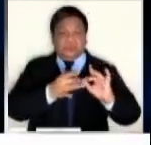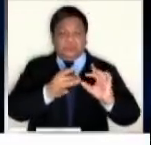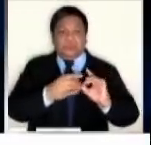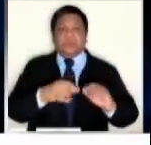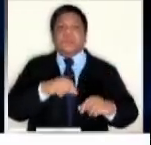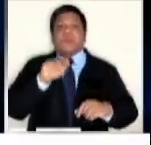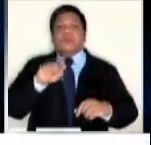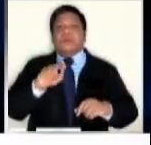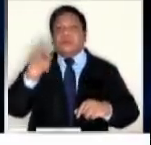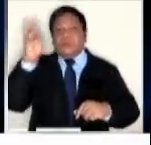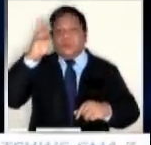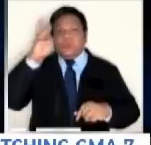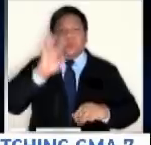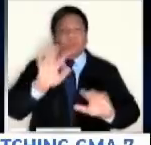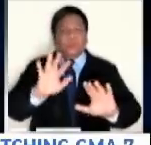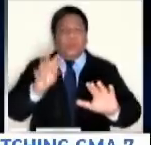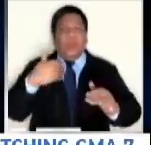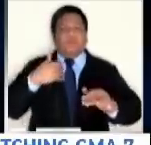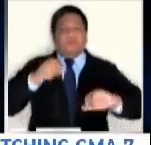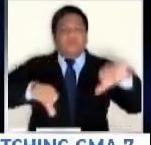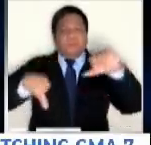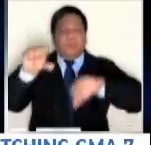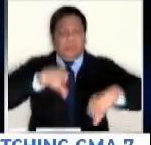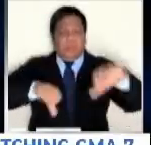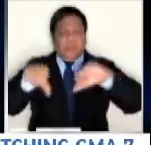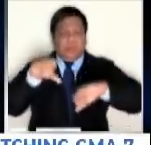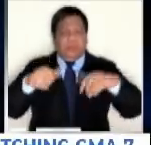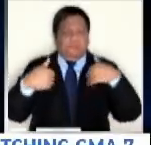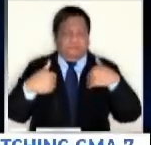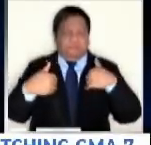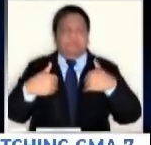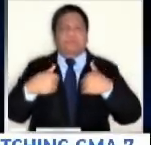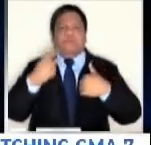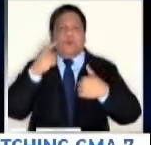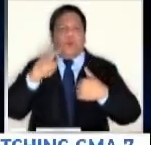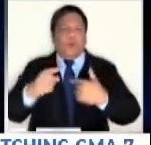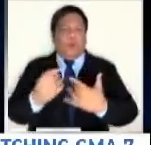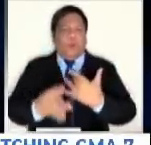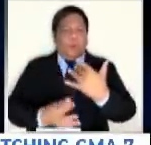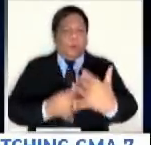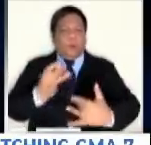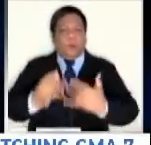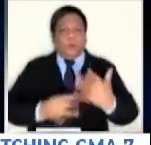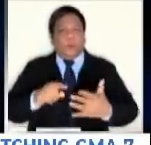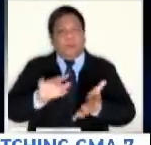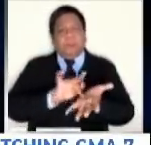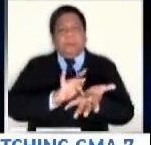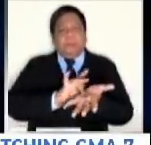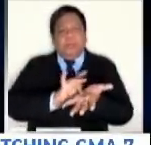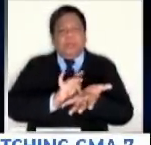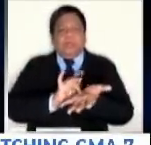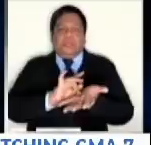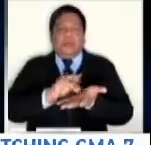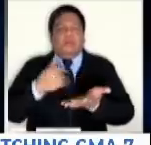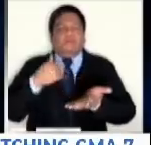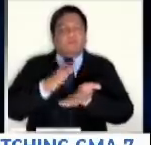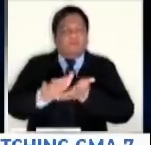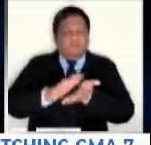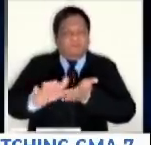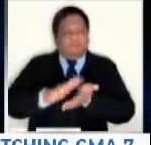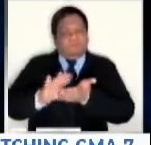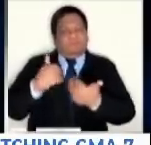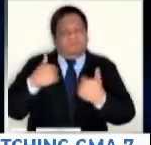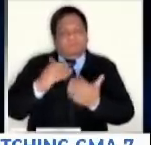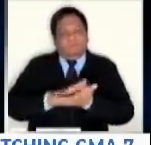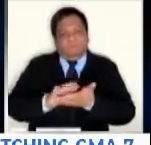na chemical dun sa pagsusunog. At saka ito po ay may disinfection eh. Every after po ng pre-cremate,